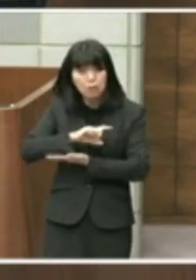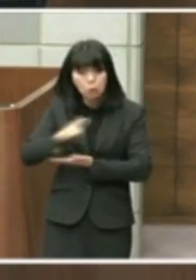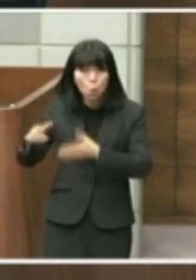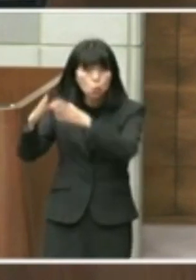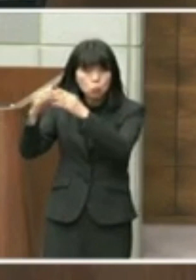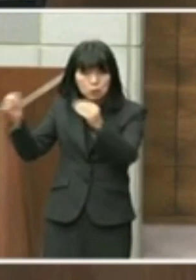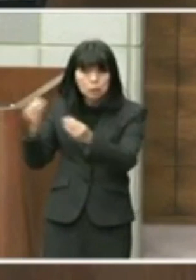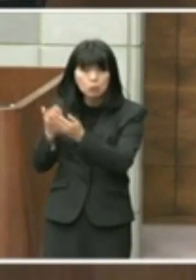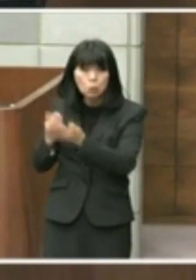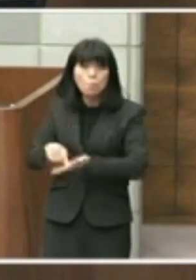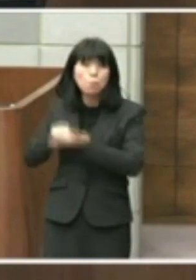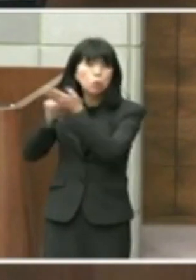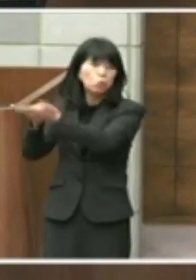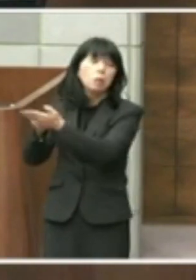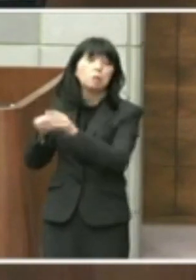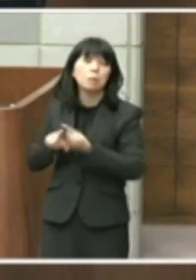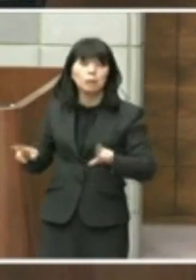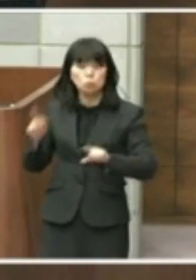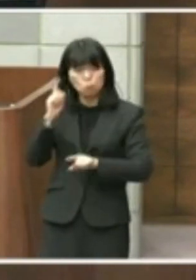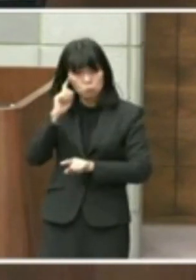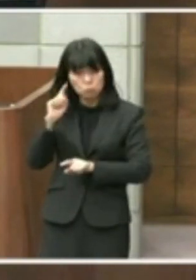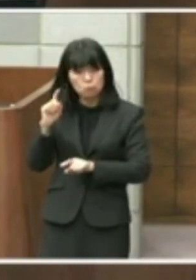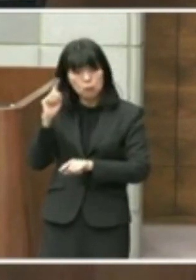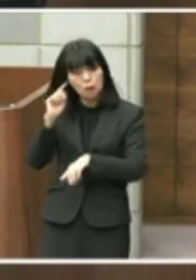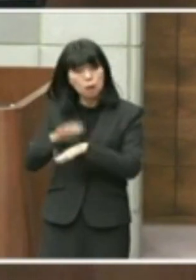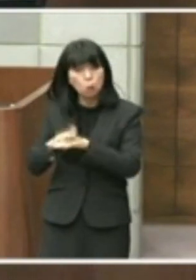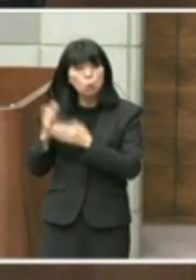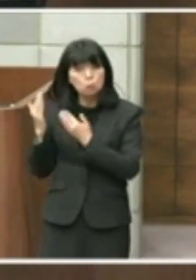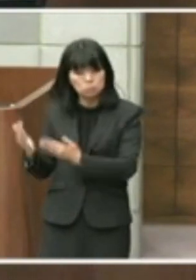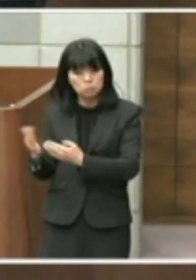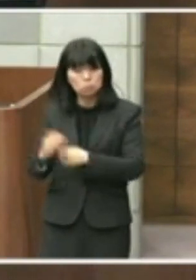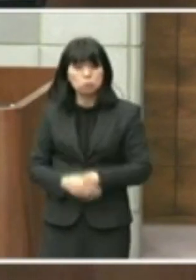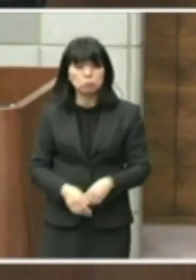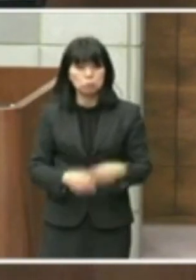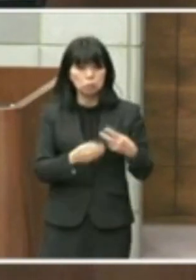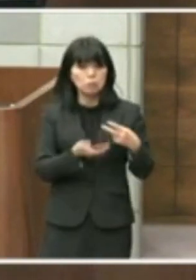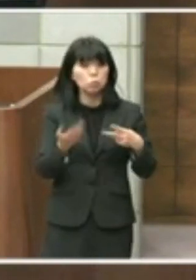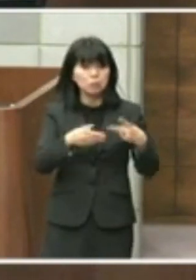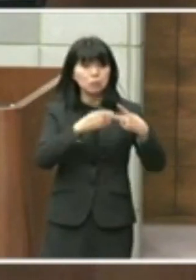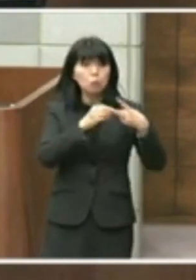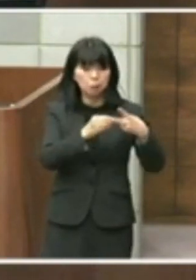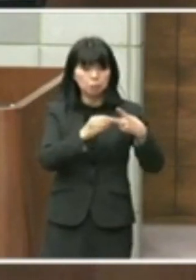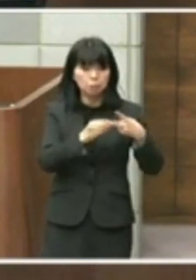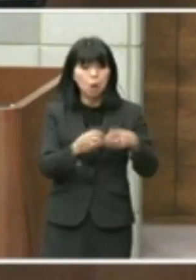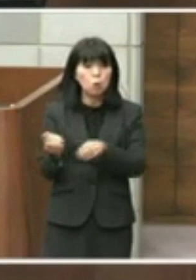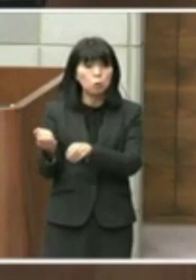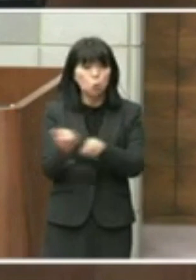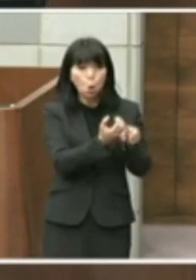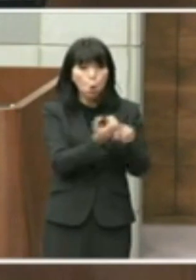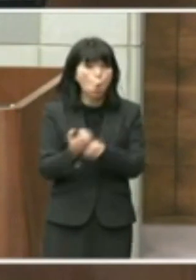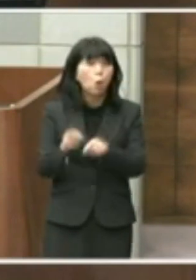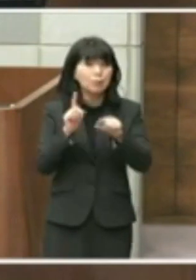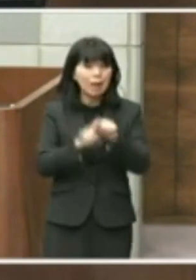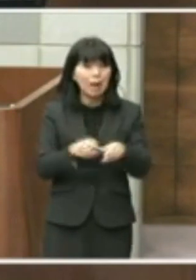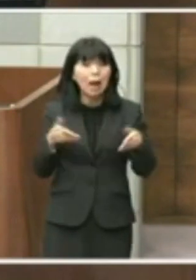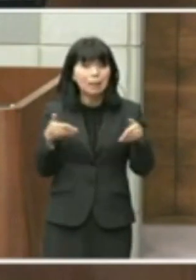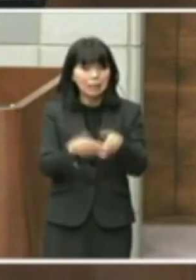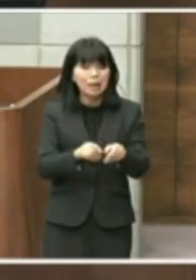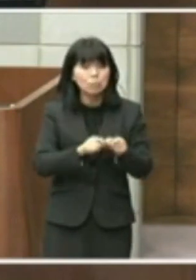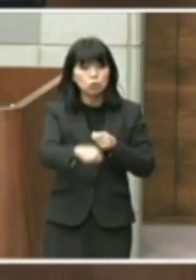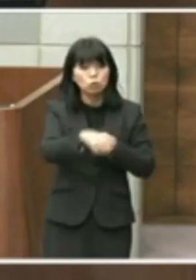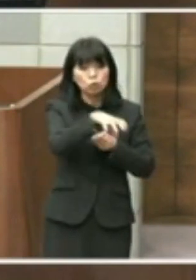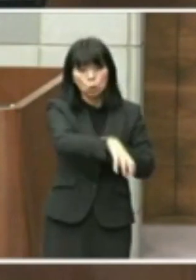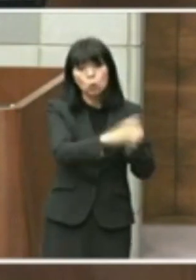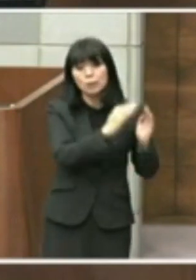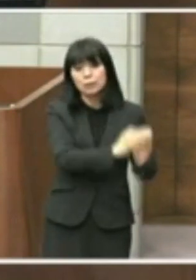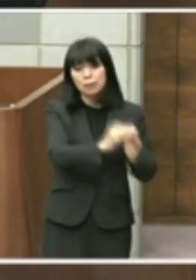べきと考えます。見解を問います。次に2項目目、消防中崎文書の移転